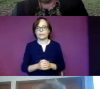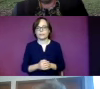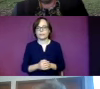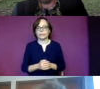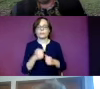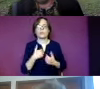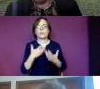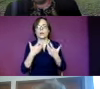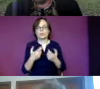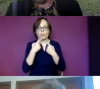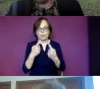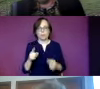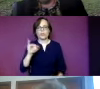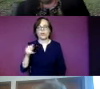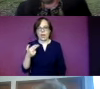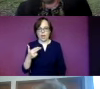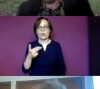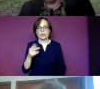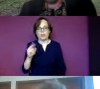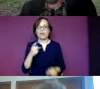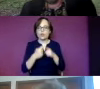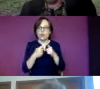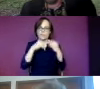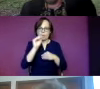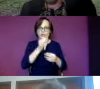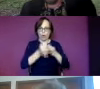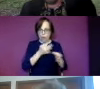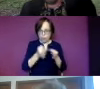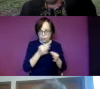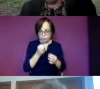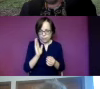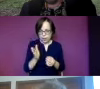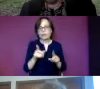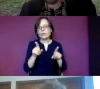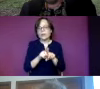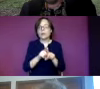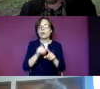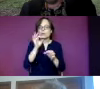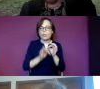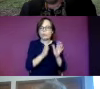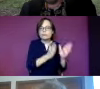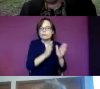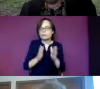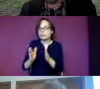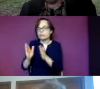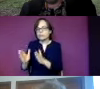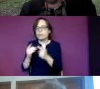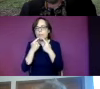Chciałem powiedzieć tylko, że Janek za chwilę trochę bardziej opowie i prześledzi tak w chronologii, jak wieś, jak, czy wyobrażenie